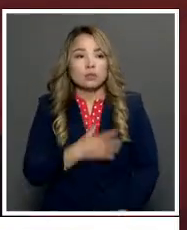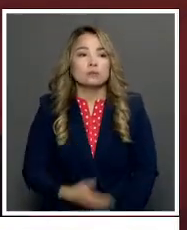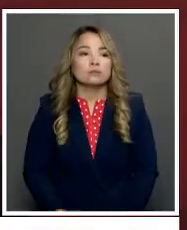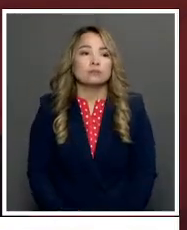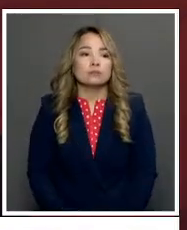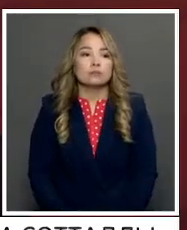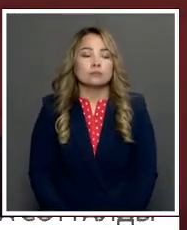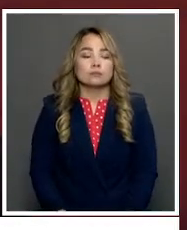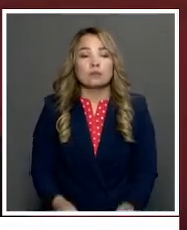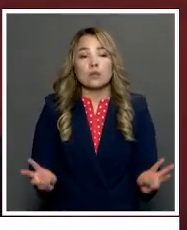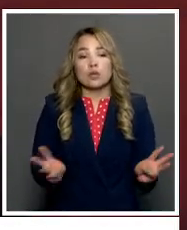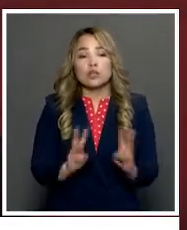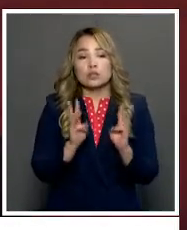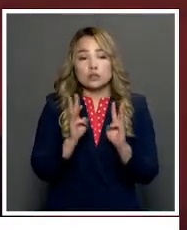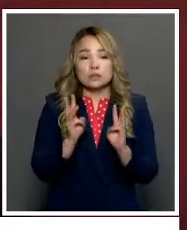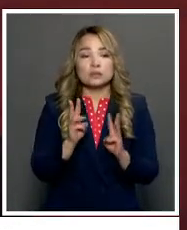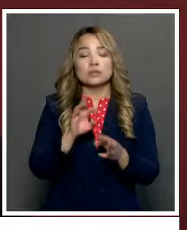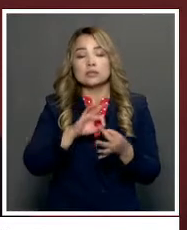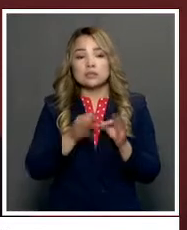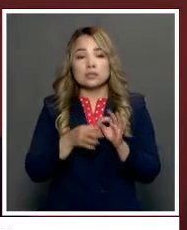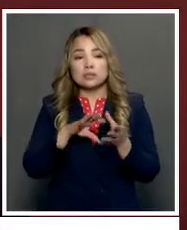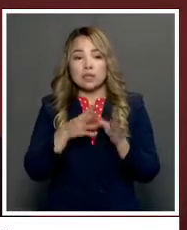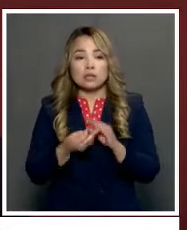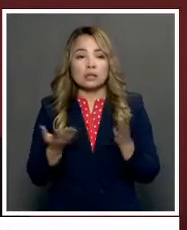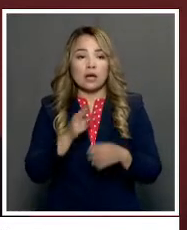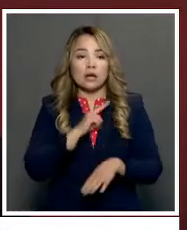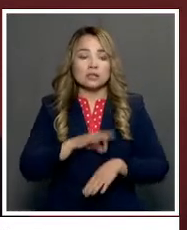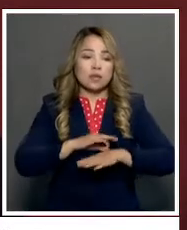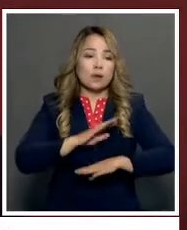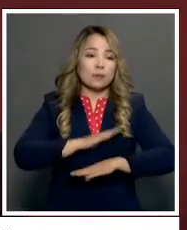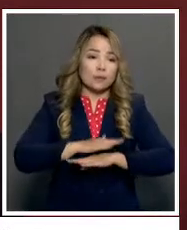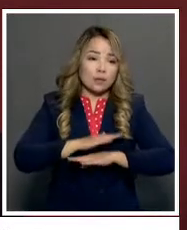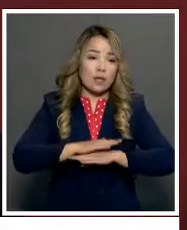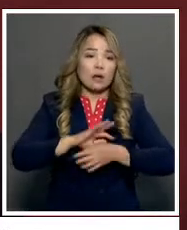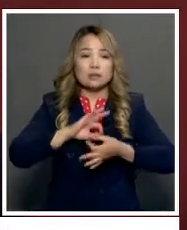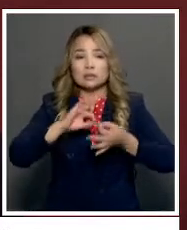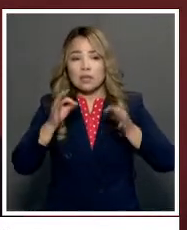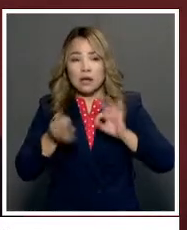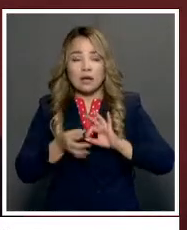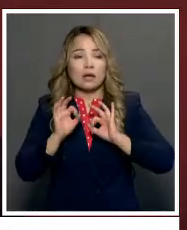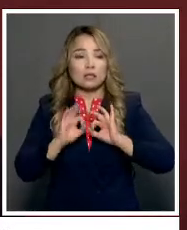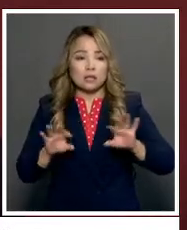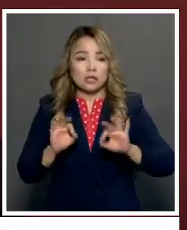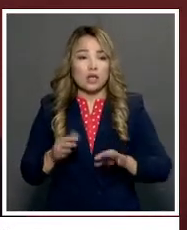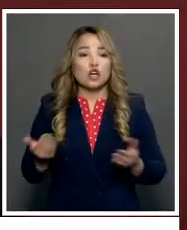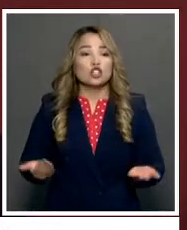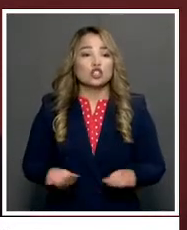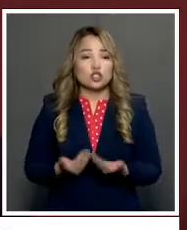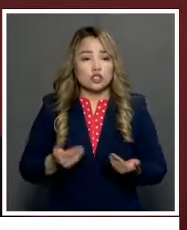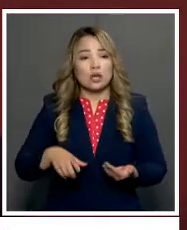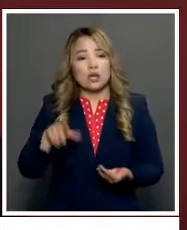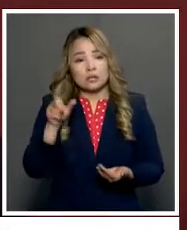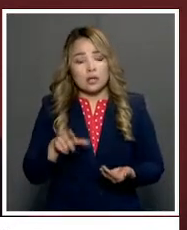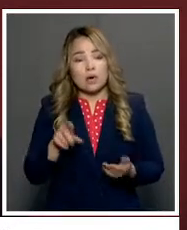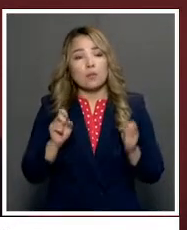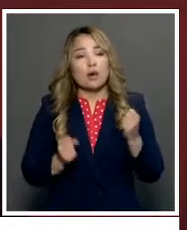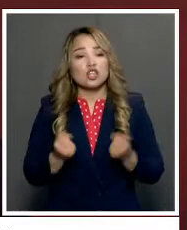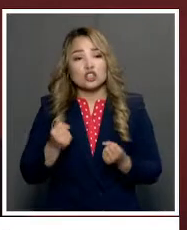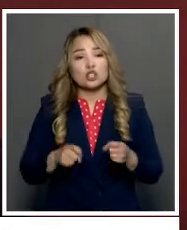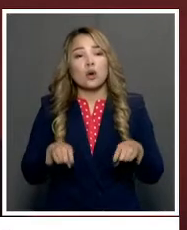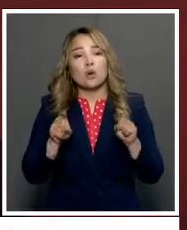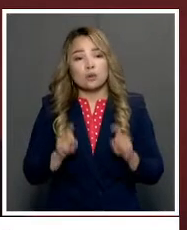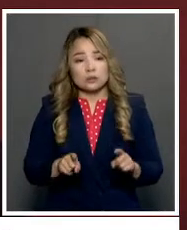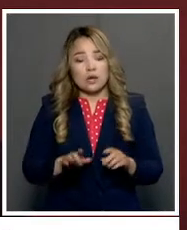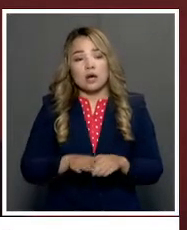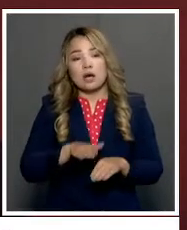Оның қалай өлтіргенін, іс-әрекеттің бәрін қалай жасағанын көрсетіп, оның жәбірленушінің ол кезде тірі болғанын, машинада отырған кезде